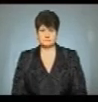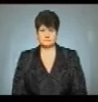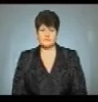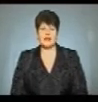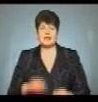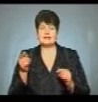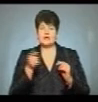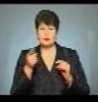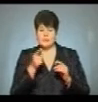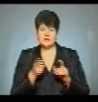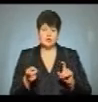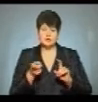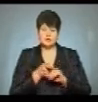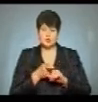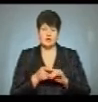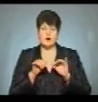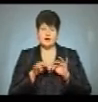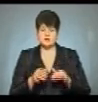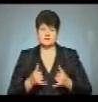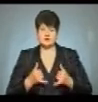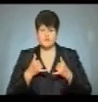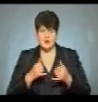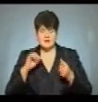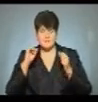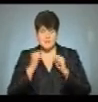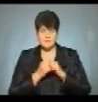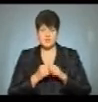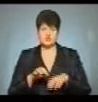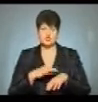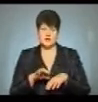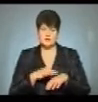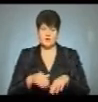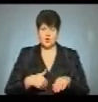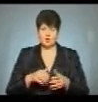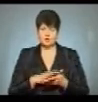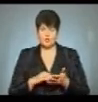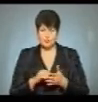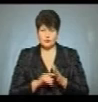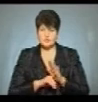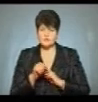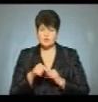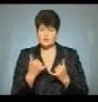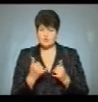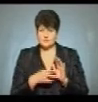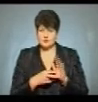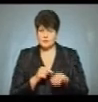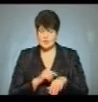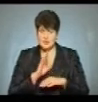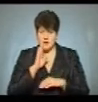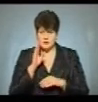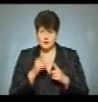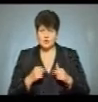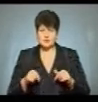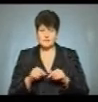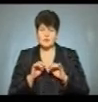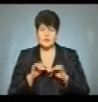Тернополяни долучилися до акції вшанування пам'яті жертв голодоморів «Сопричастя». Стартувала вона сьогодні о 7 ранку. Організувала